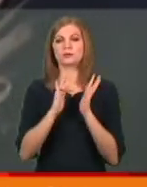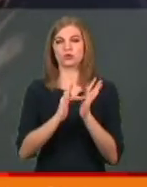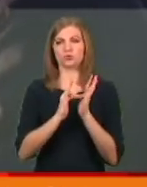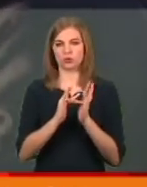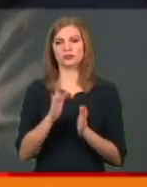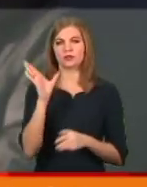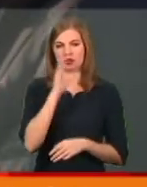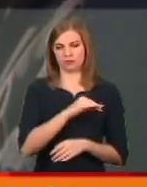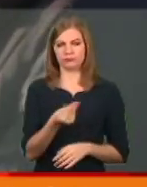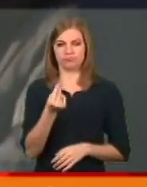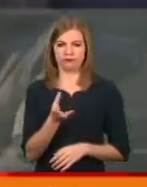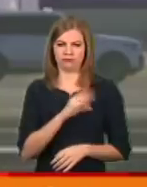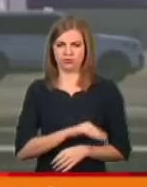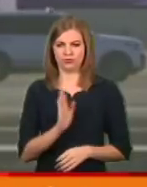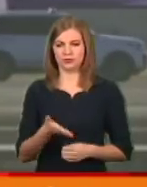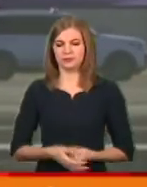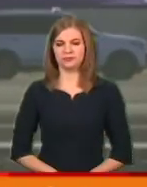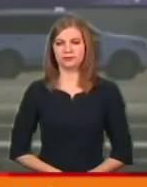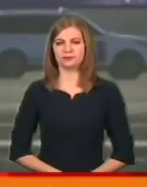туризм стане прибутковим бізнесом.